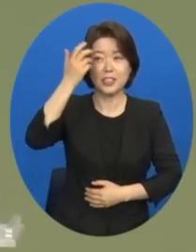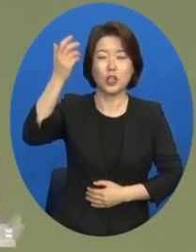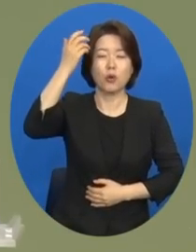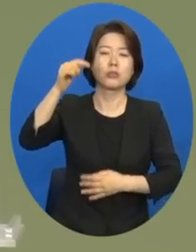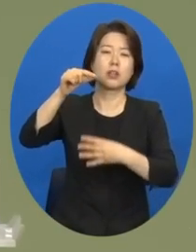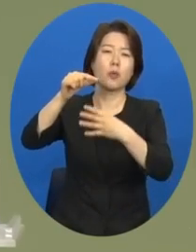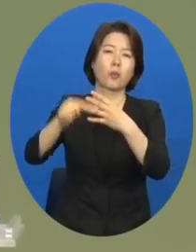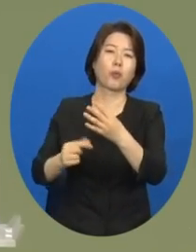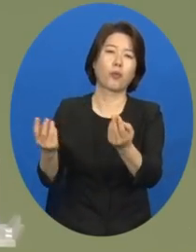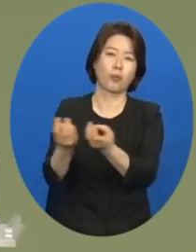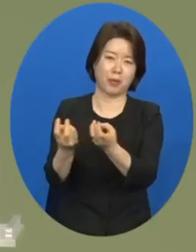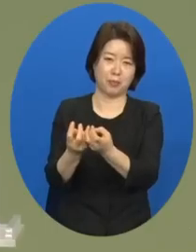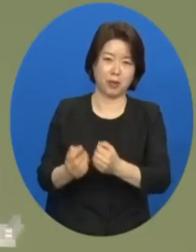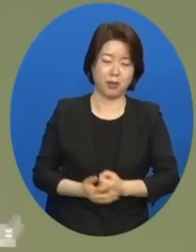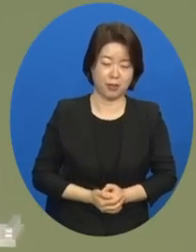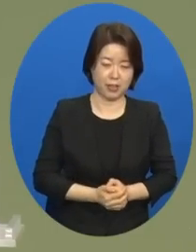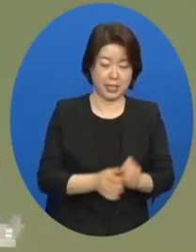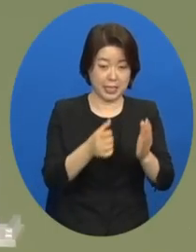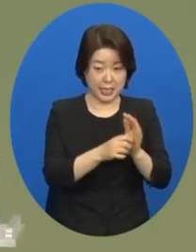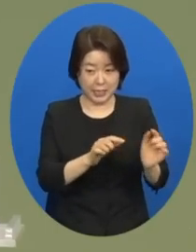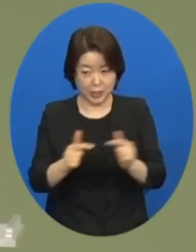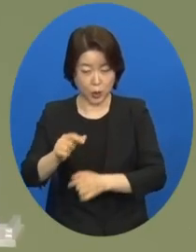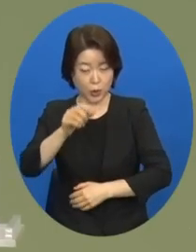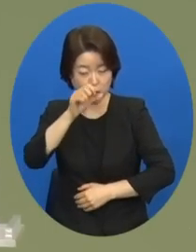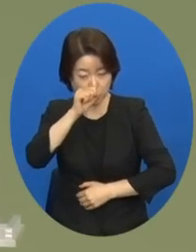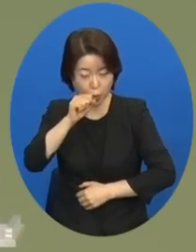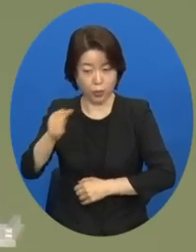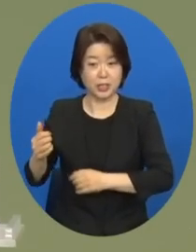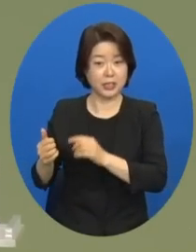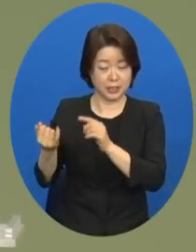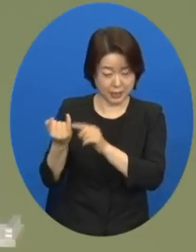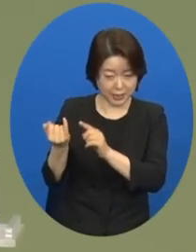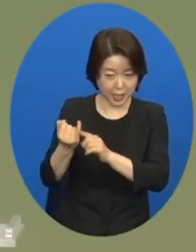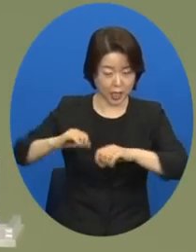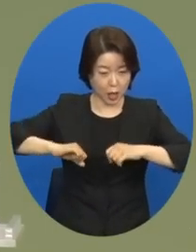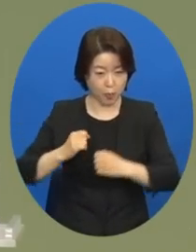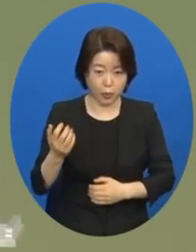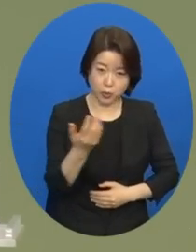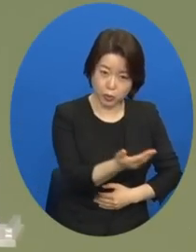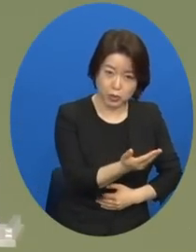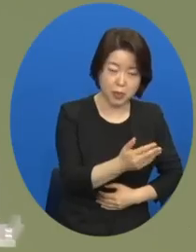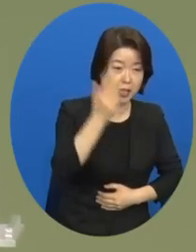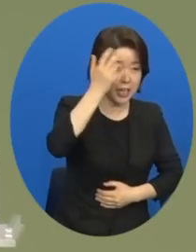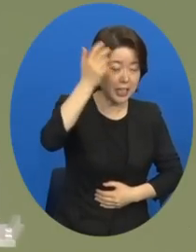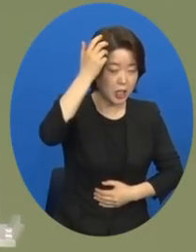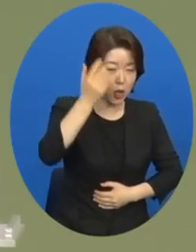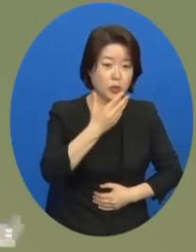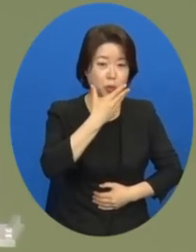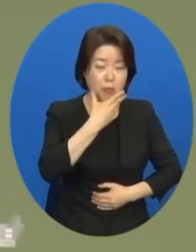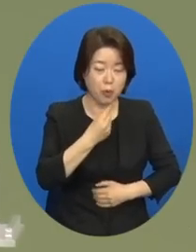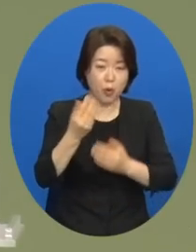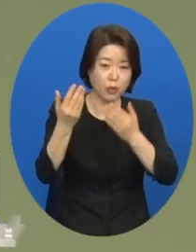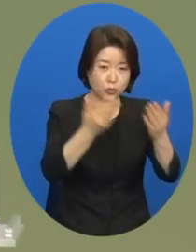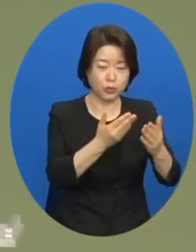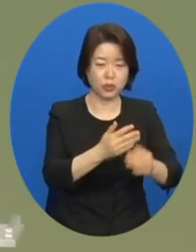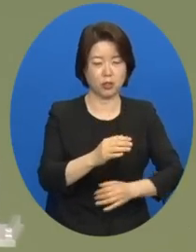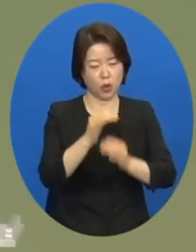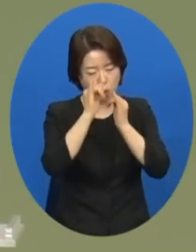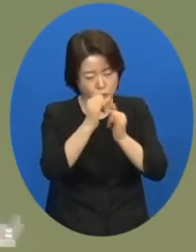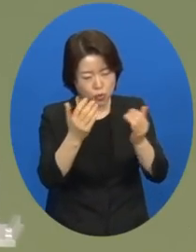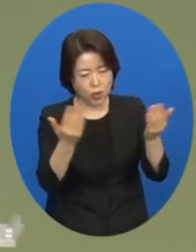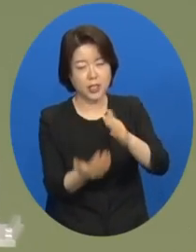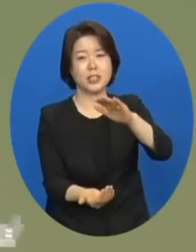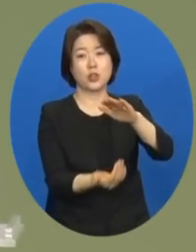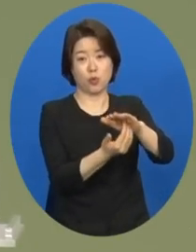그래서 재료가 좋은 쪽에 복종이 모두의 구원을 가져오는 지대한 역할을 중요하게 하는 것을 보게